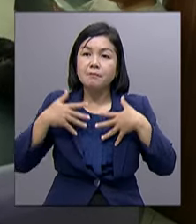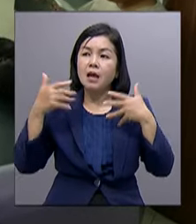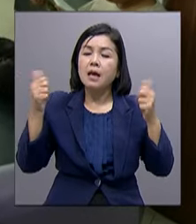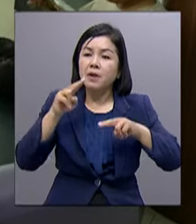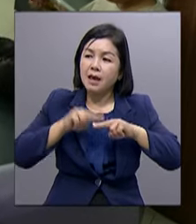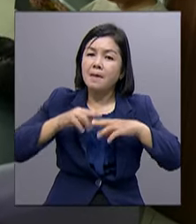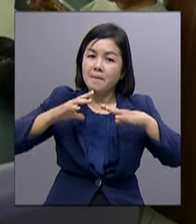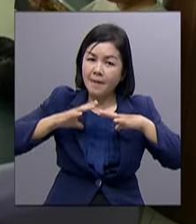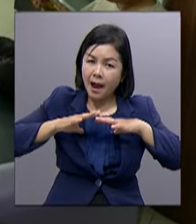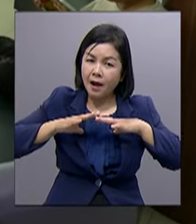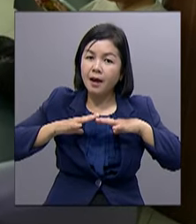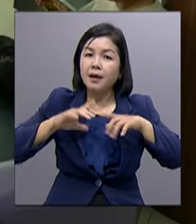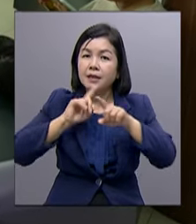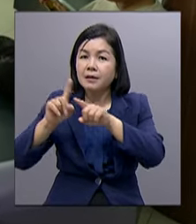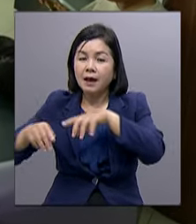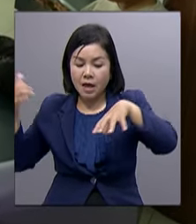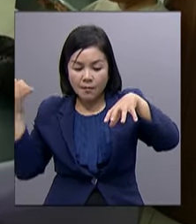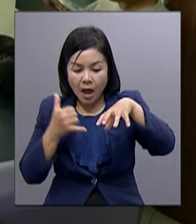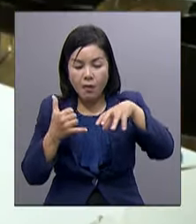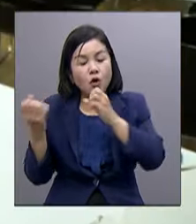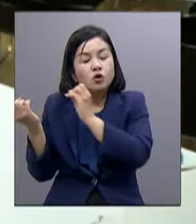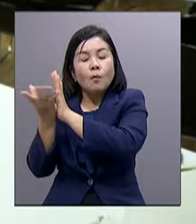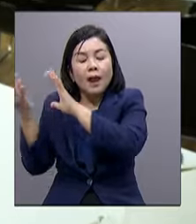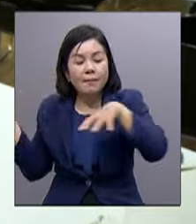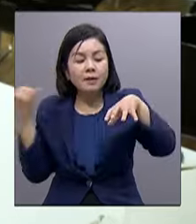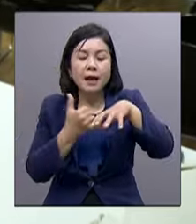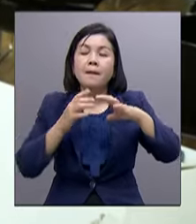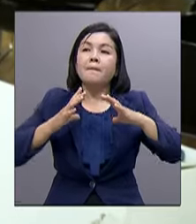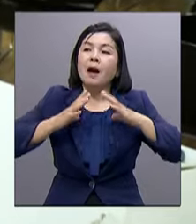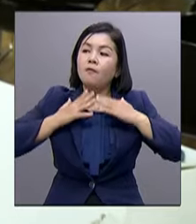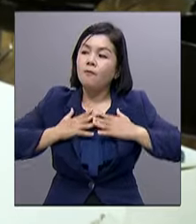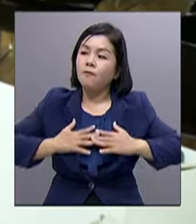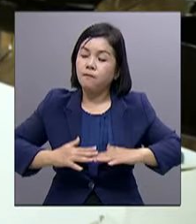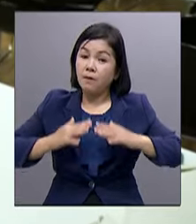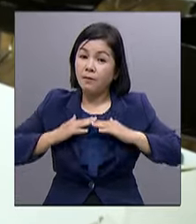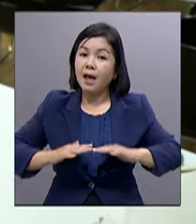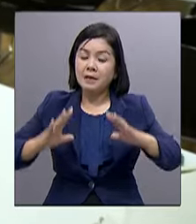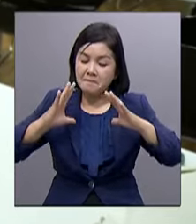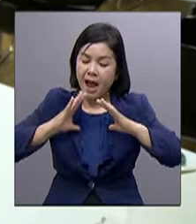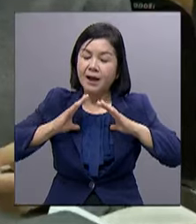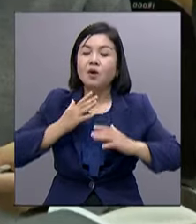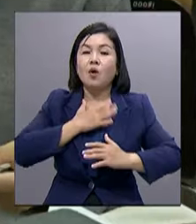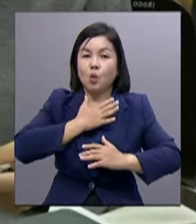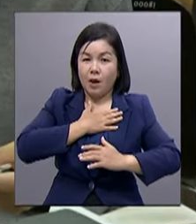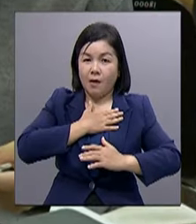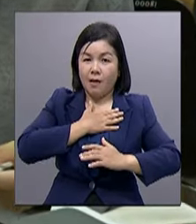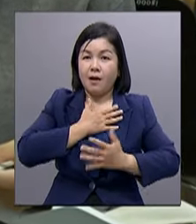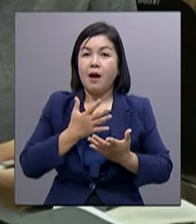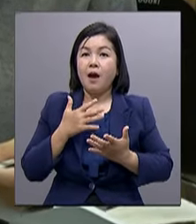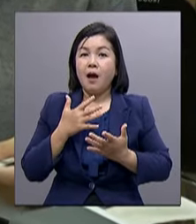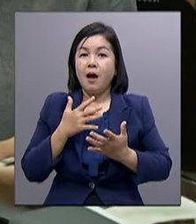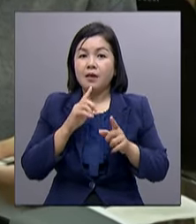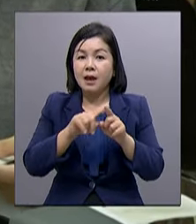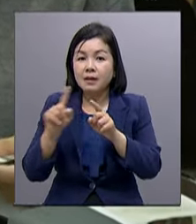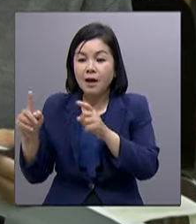ะว่าเราก็แบบเจออะไรมากันอ่ะเราก็มาใช้พื้นที่นี้ให้แบบมีพักพิงใจเพราะว่าก็แบบไม่มีใครได้แบบ